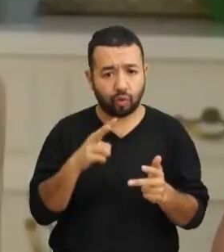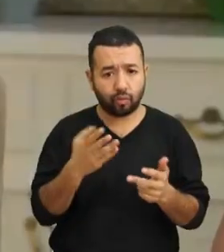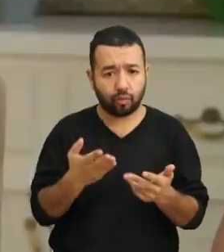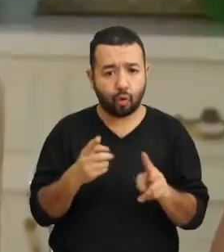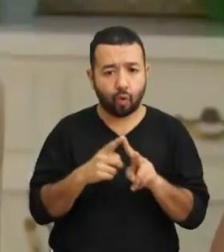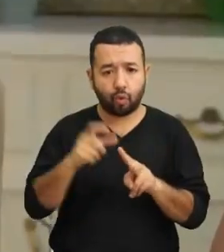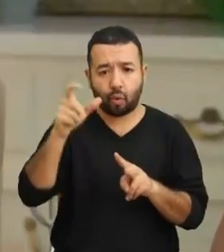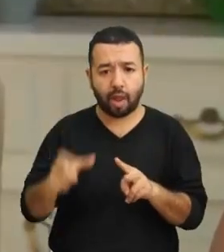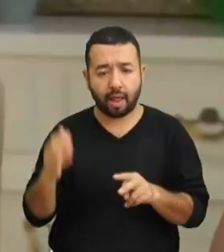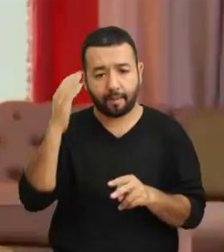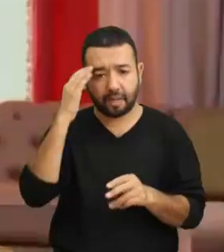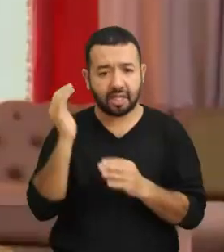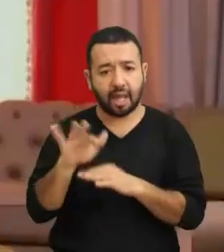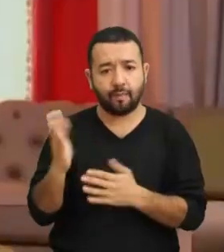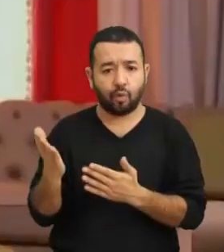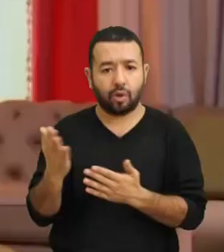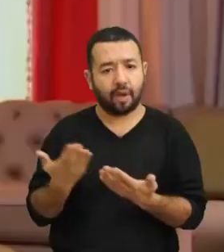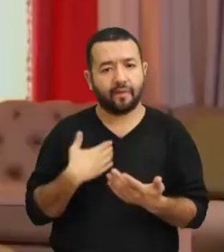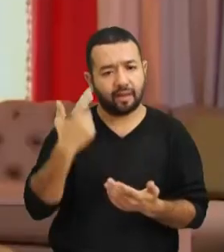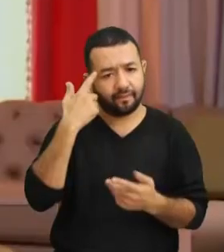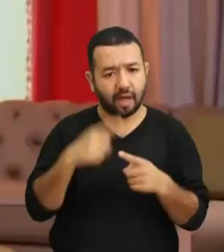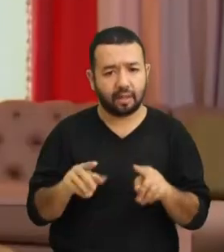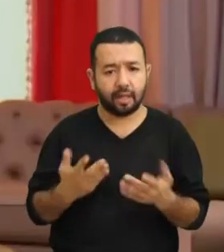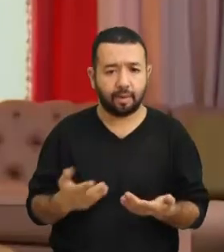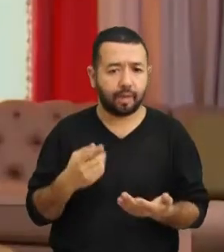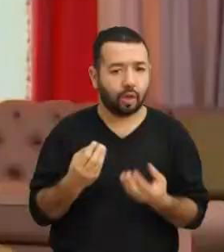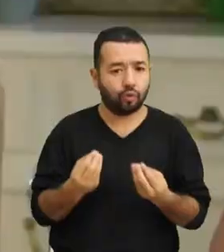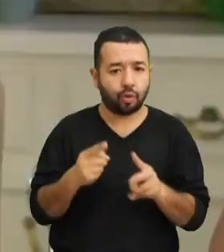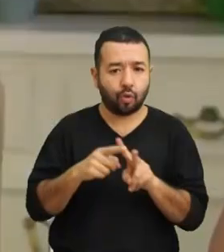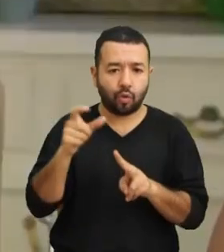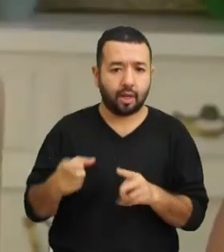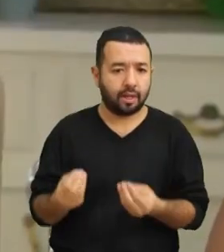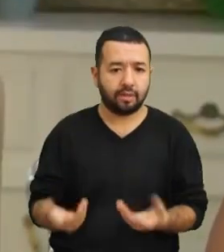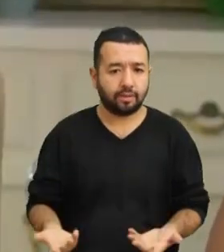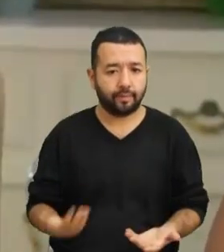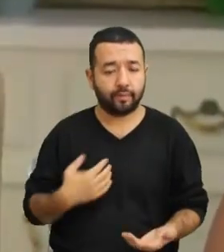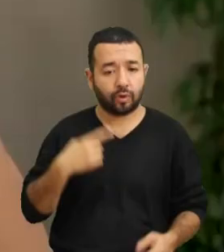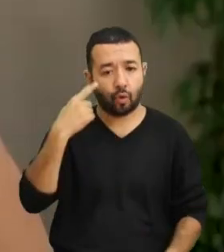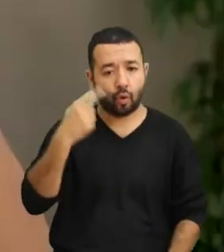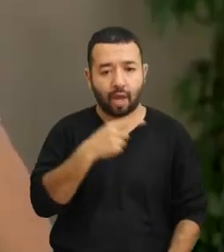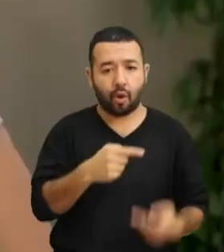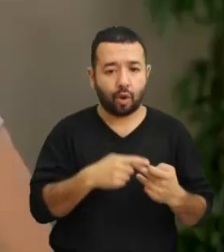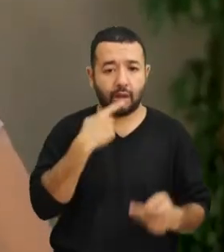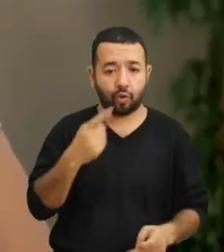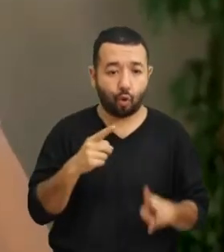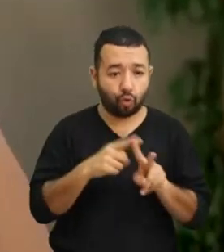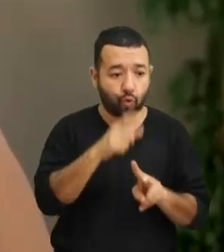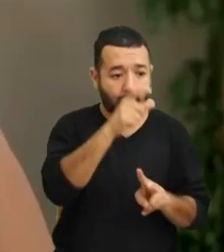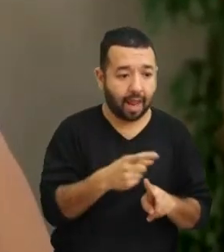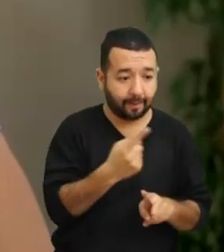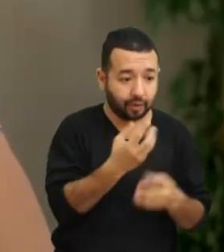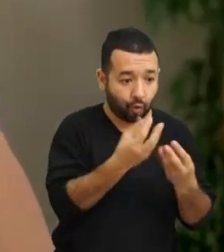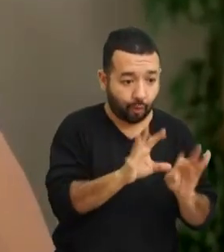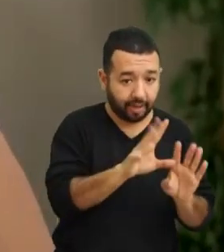Nurhan'ın başına hiçbir şey gelmiyor da. Evet farkındayım ama ne güzel işte bu. İşte rüyamda diyor ki Nurhan'ın başına bir şey